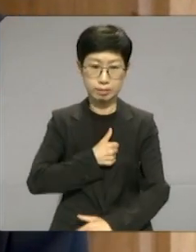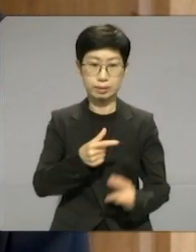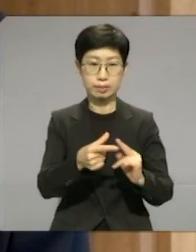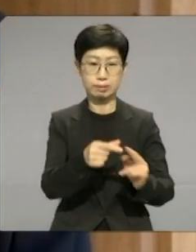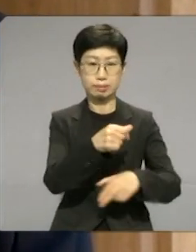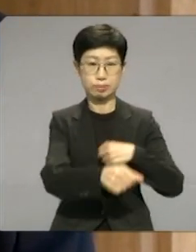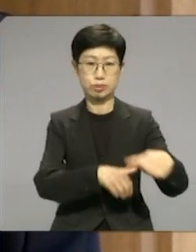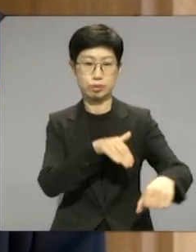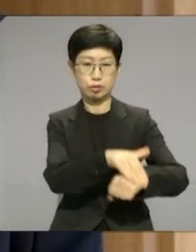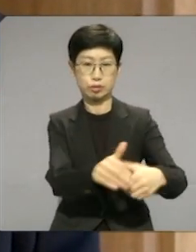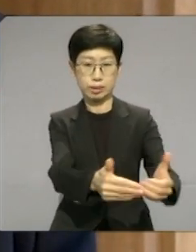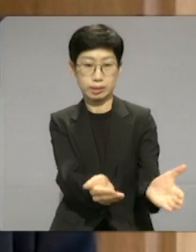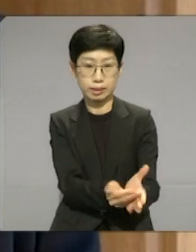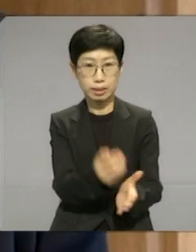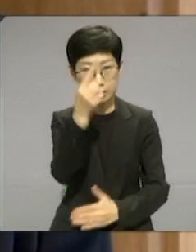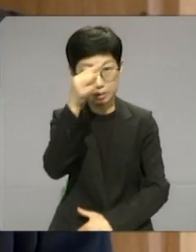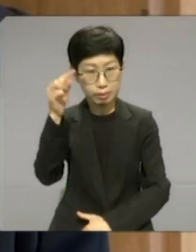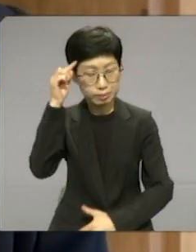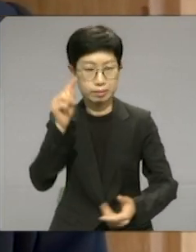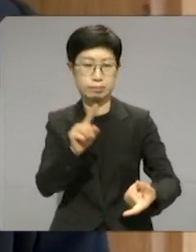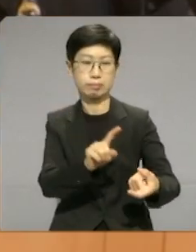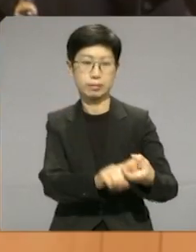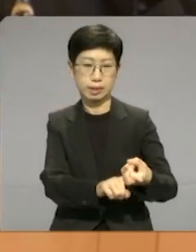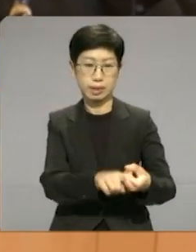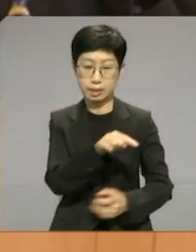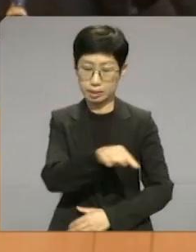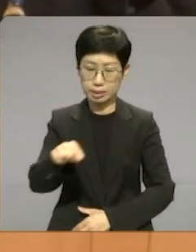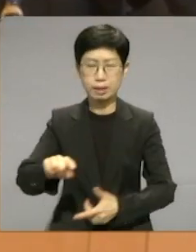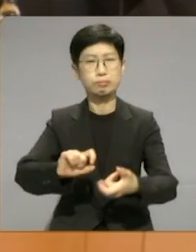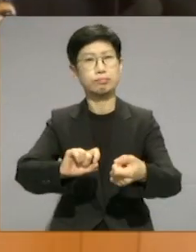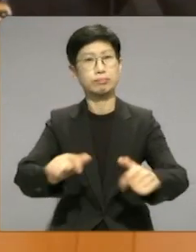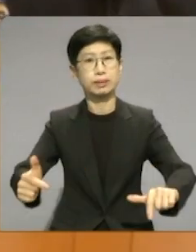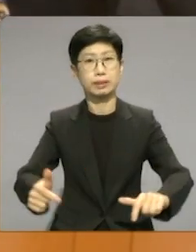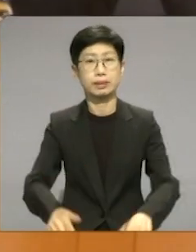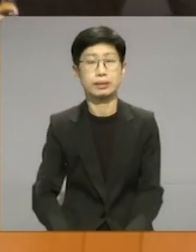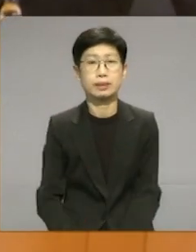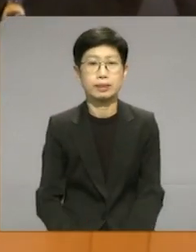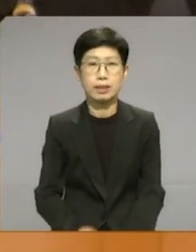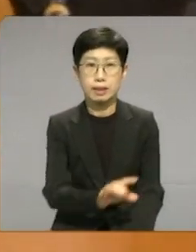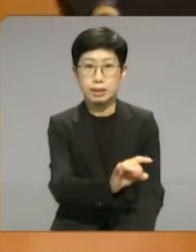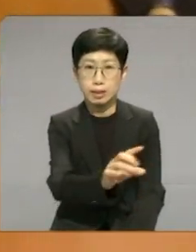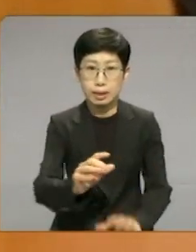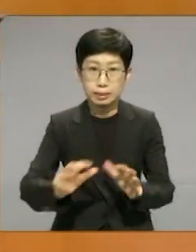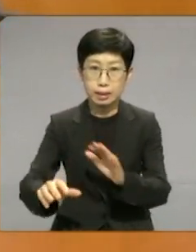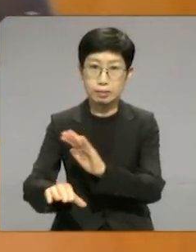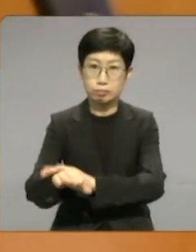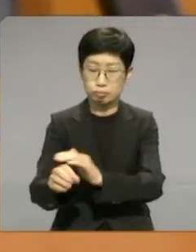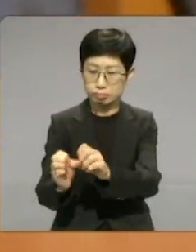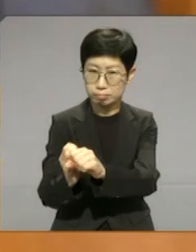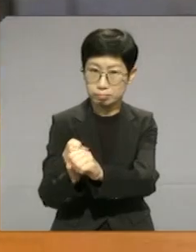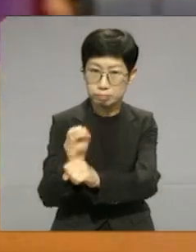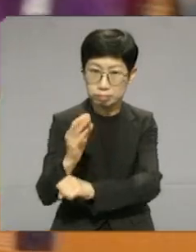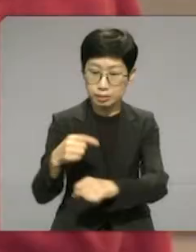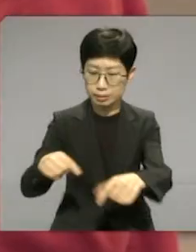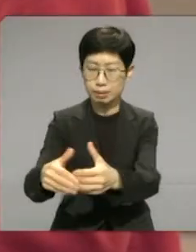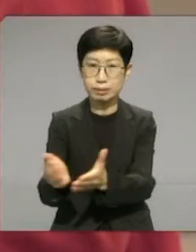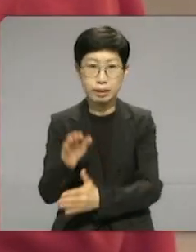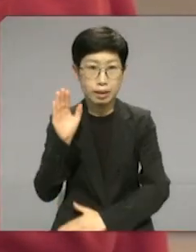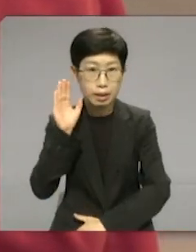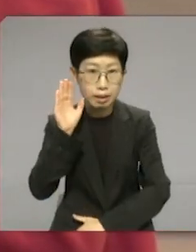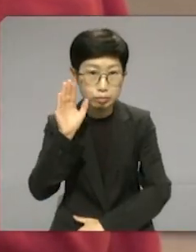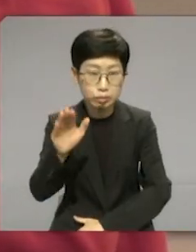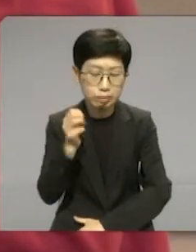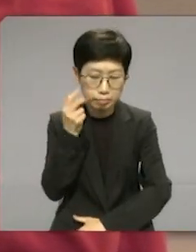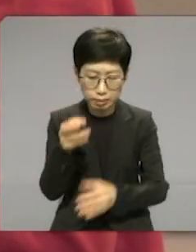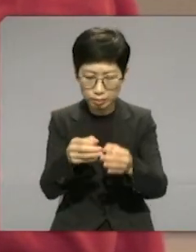are very Russia friendly, and that is a strong dividing line. 일각에서는 각국 극우 정당들이 향후 몇 주 또는 몇 달